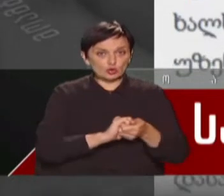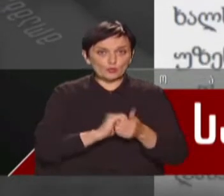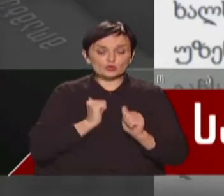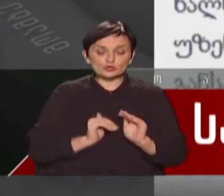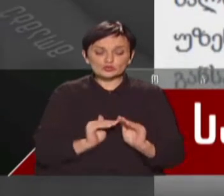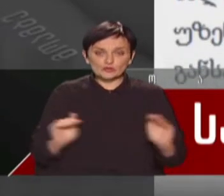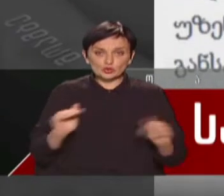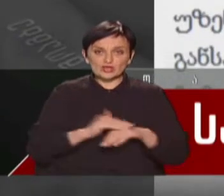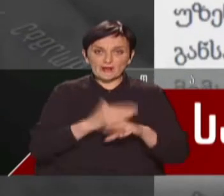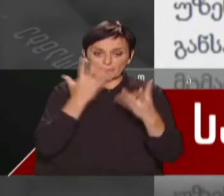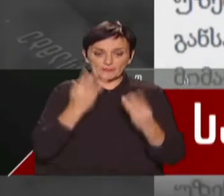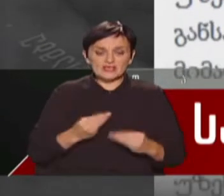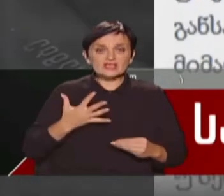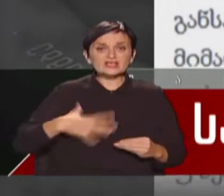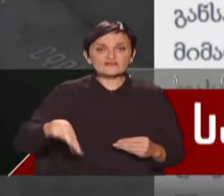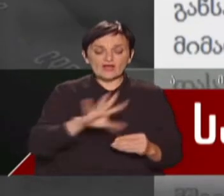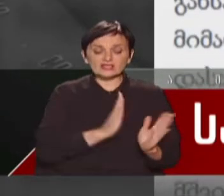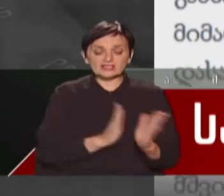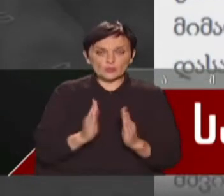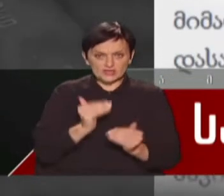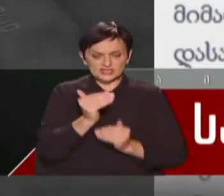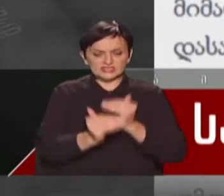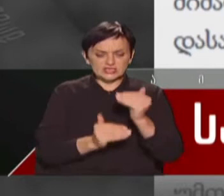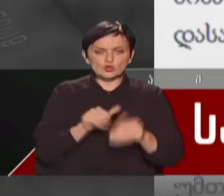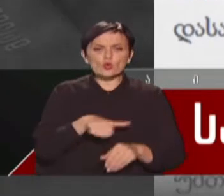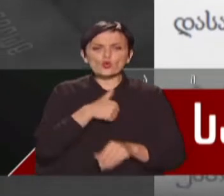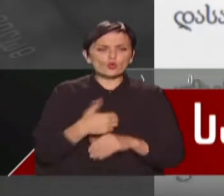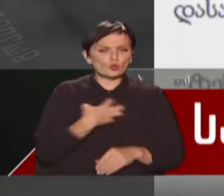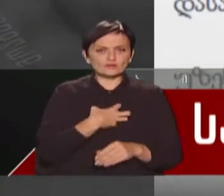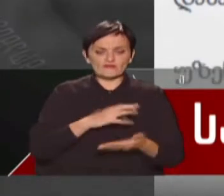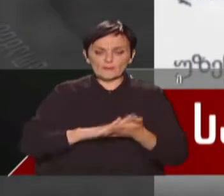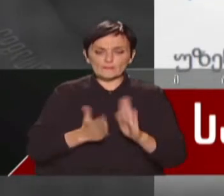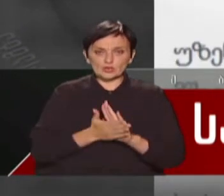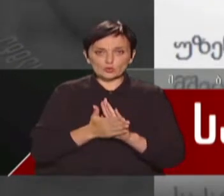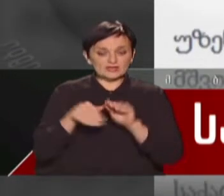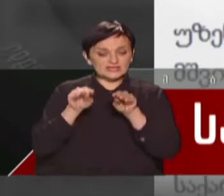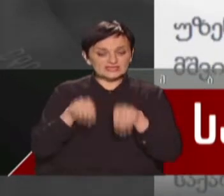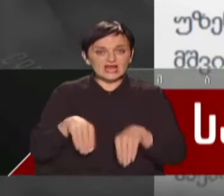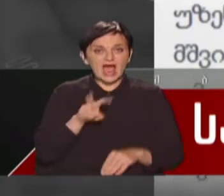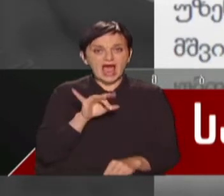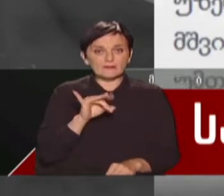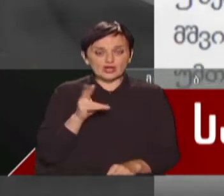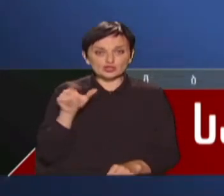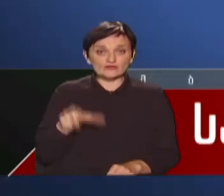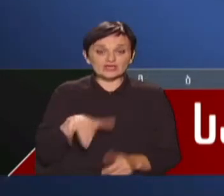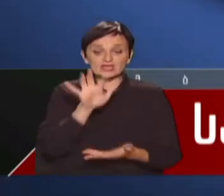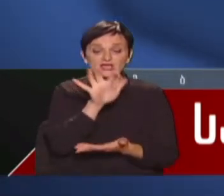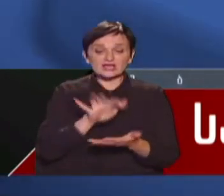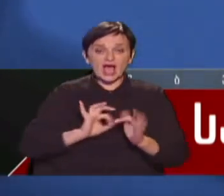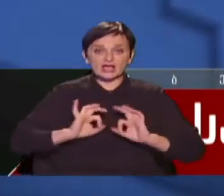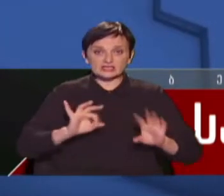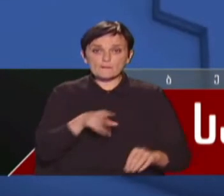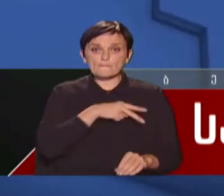მშვიდობის, კეთილდღეობის, ქვეყნის სტაბილურობისა და წინსვლის უმთავრესი პირობაა“, წერს ირაკლი ღარიბაშვილი. განცხადებას